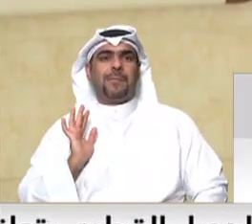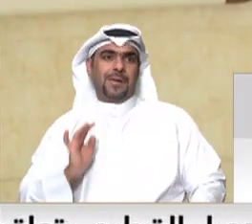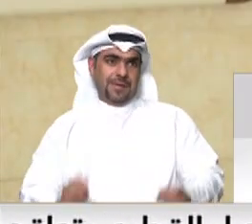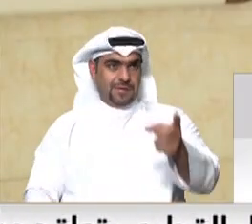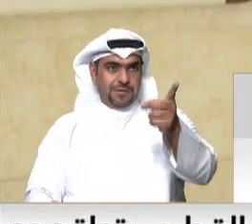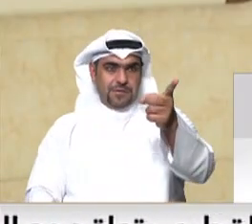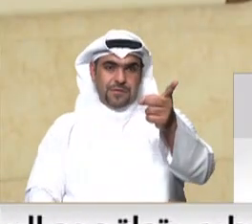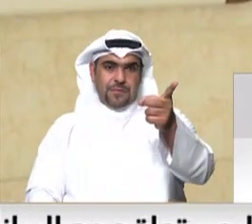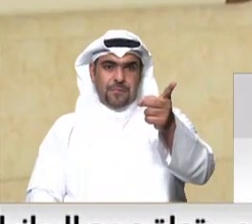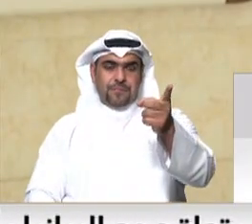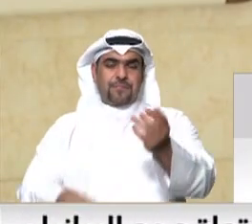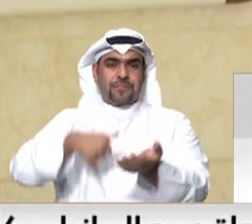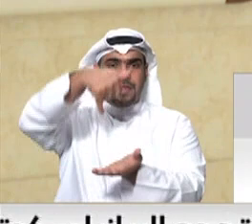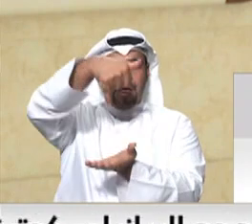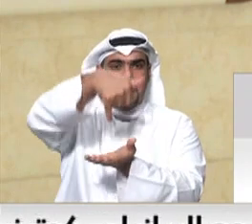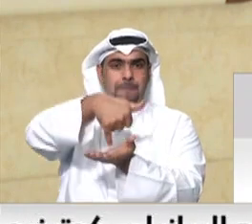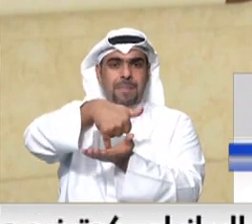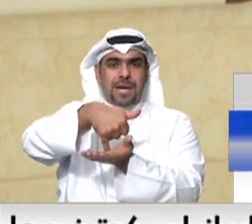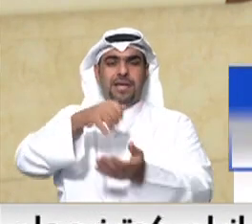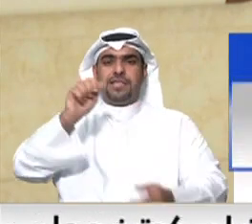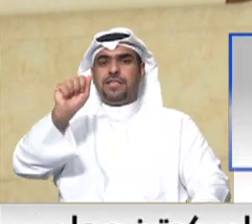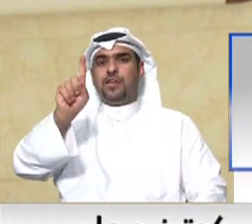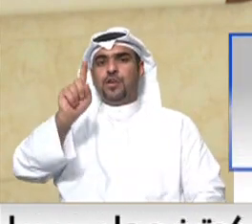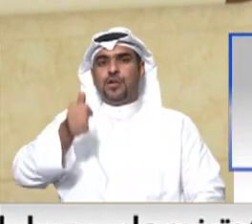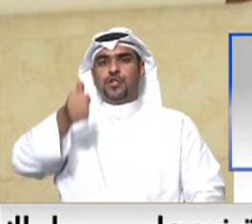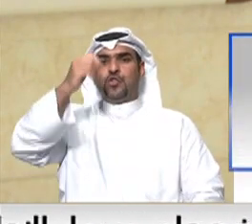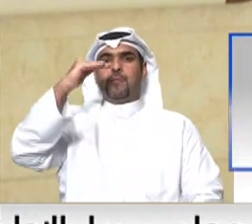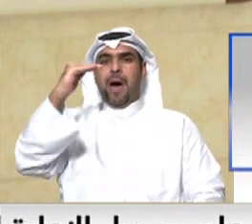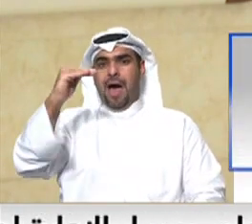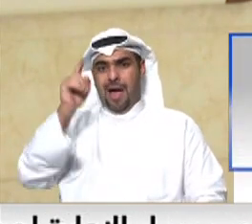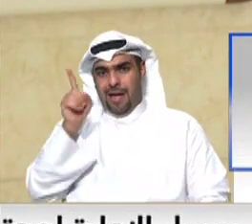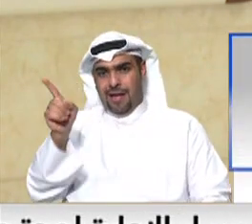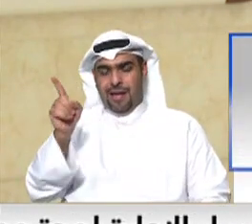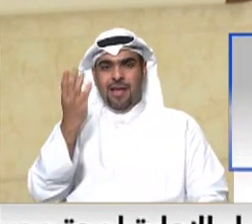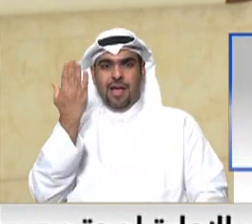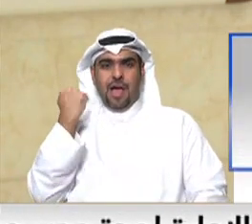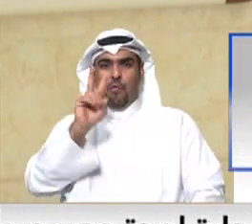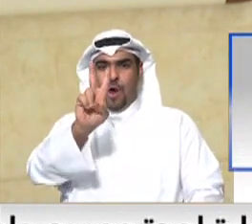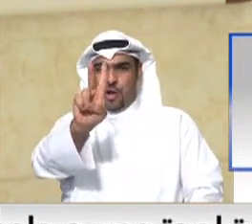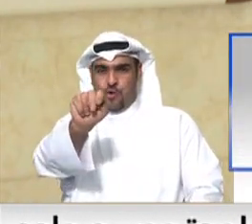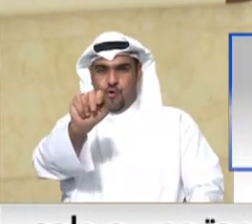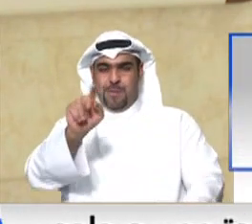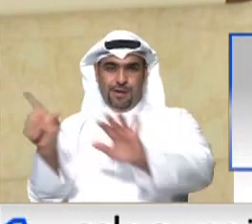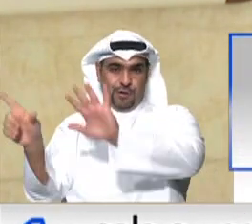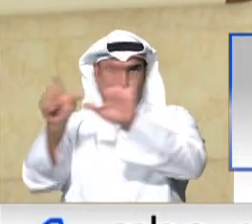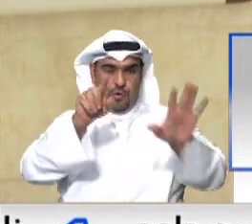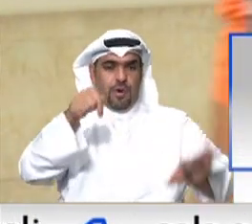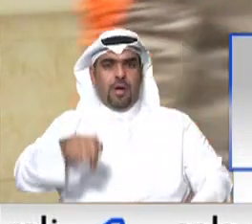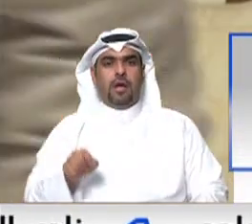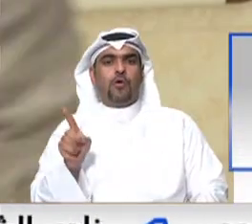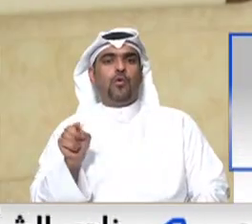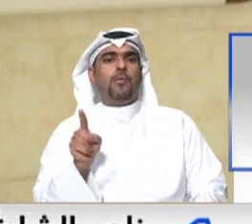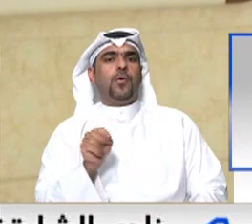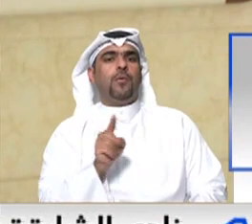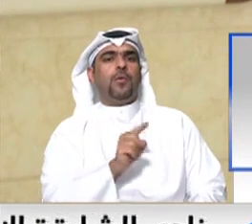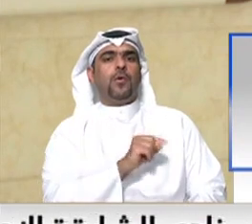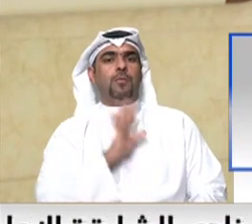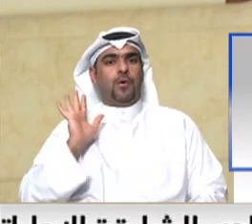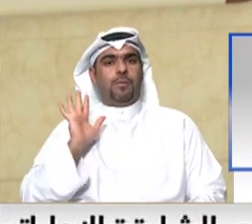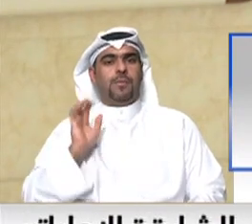مثل ما قلنا مركز صباح الأحمد كان يفتح يومين بالأسبوع، الحين صار يفتح يومي في الفترة